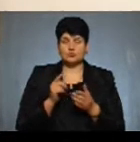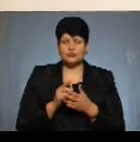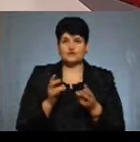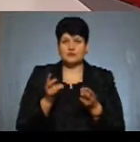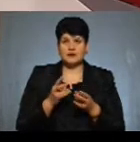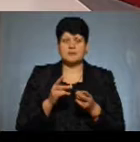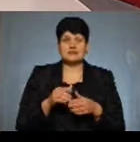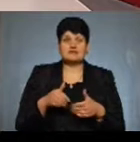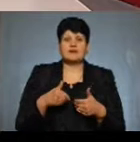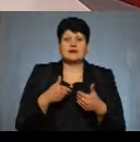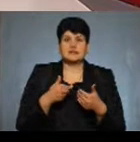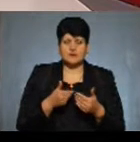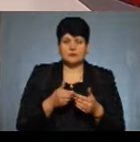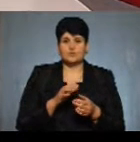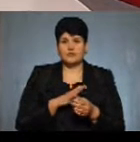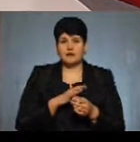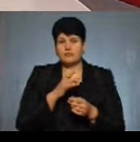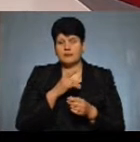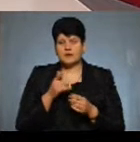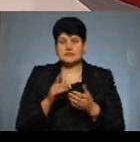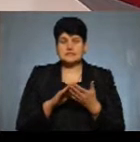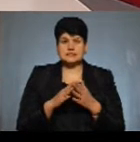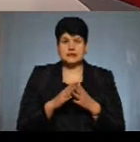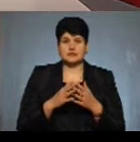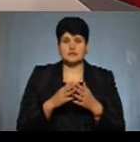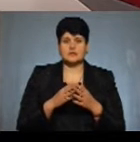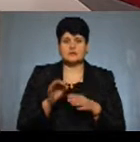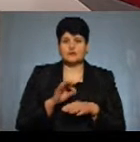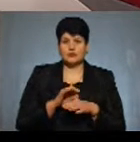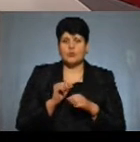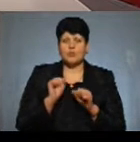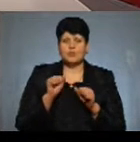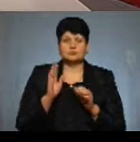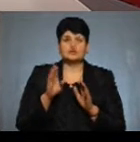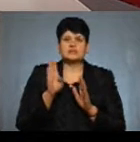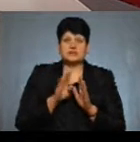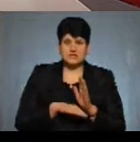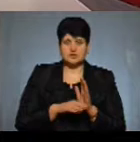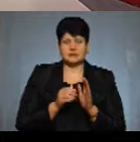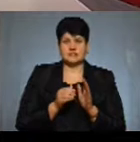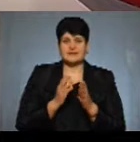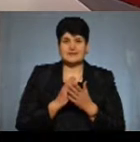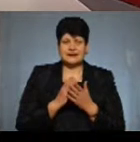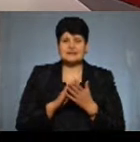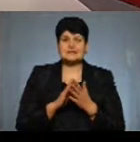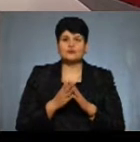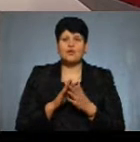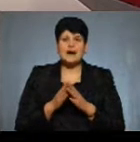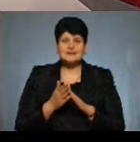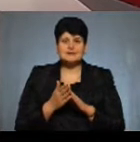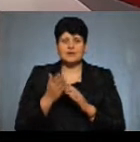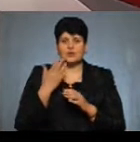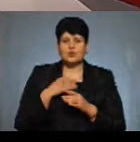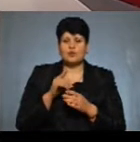треба дійсно звертатися, тому що в деякий період може і стан захворювання погіршитись. Тобто, безпосередньо є певні ситуації,